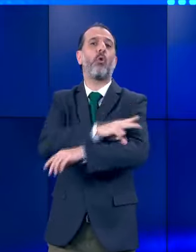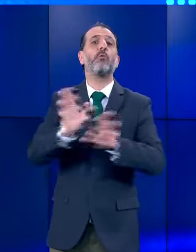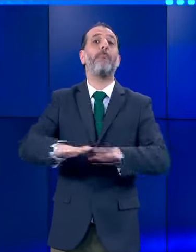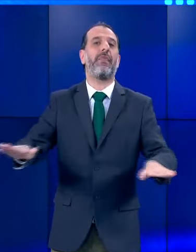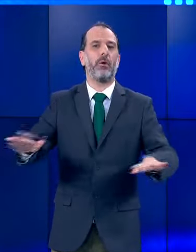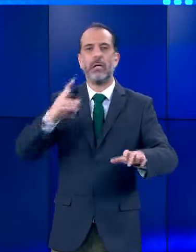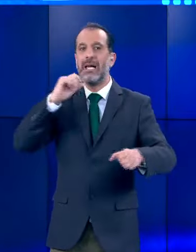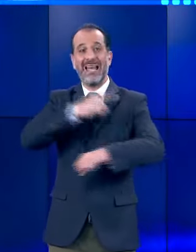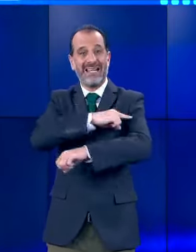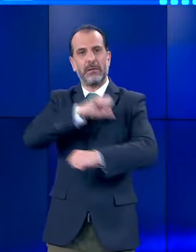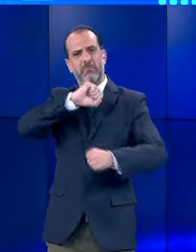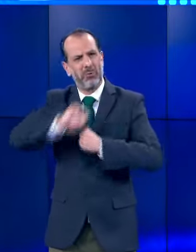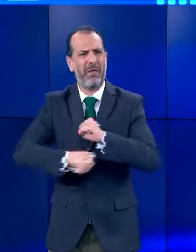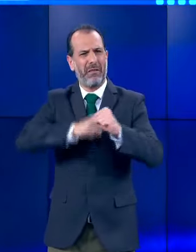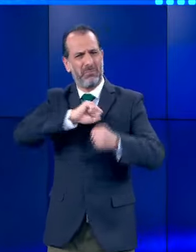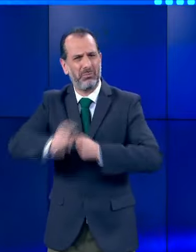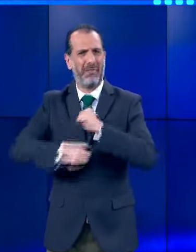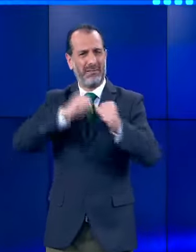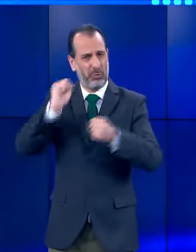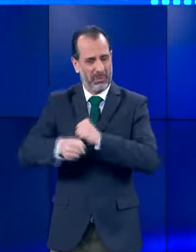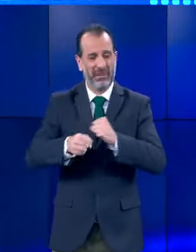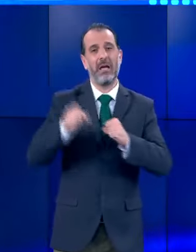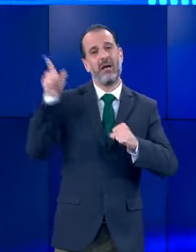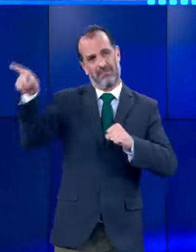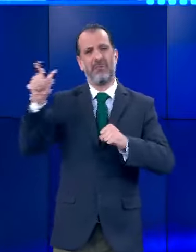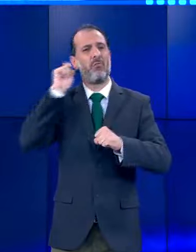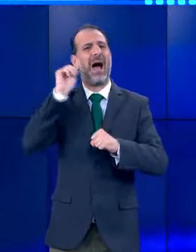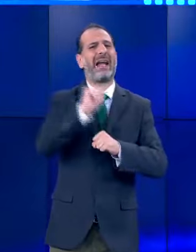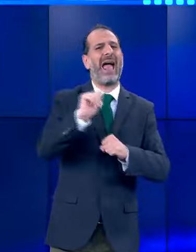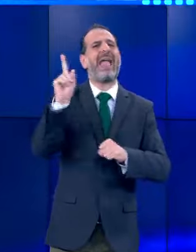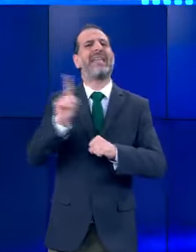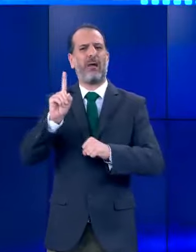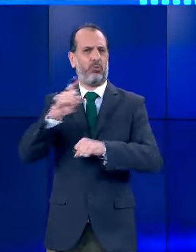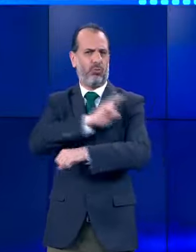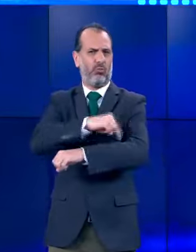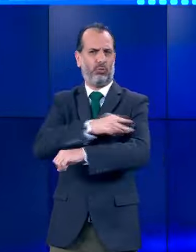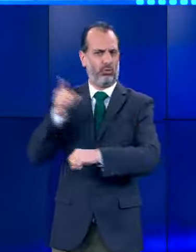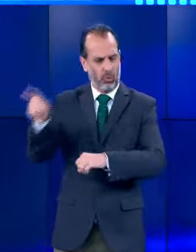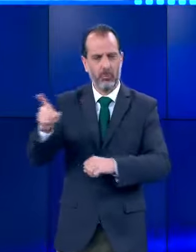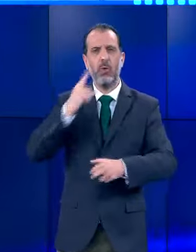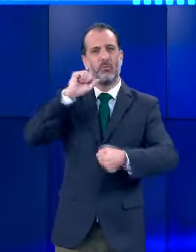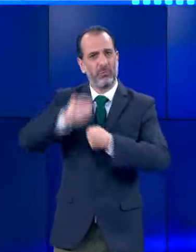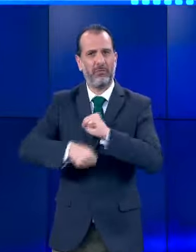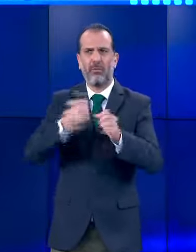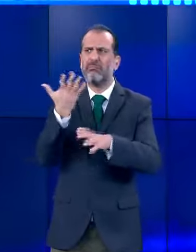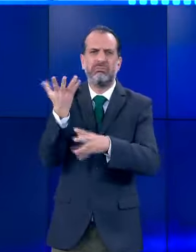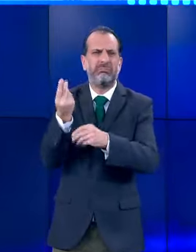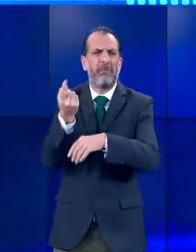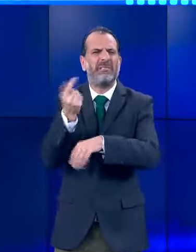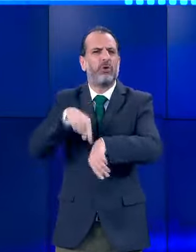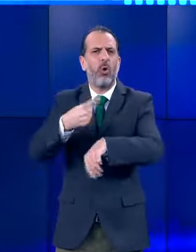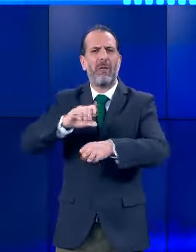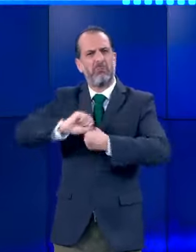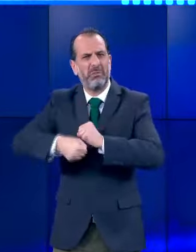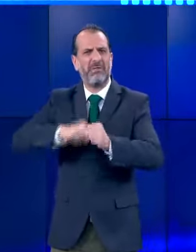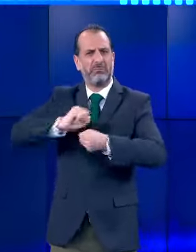υπεράνθρωπες προσπάθειες τόσο των διασωστών όσο και των γιατρών του Αγαλαία Κυριακού, επί 45 λεπτά να σου πω ότι του έκαναν κάρπα, το παιδί δεν